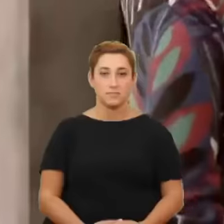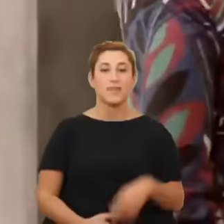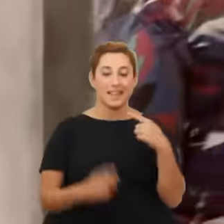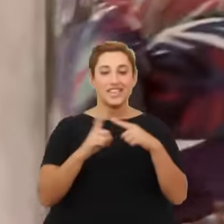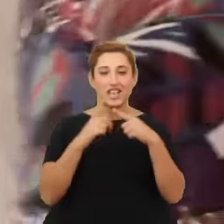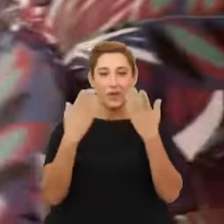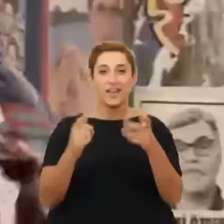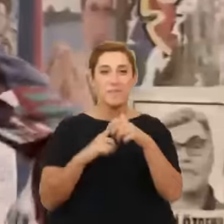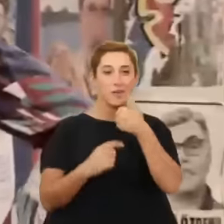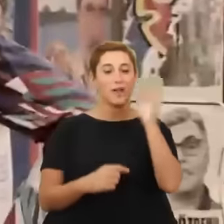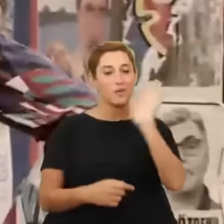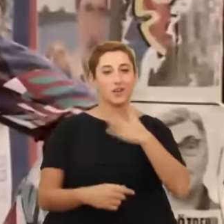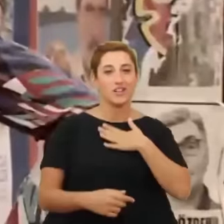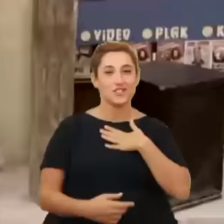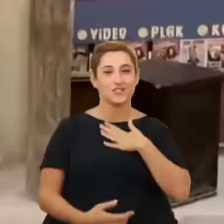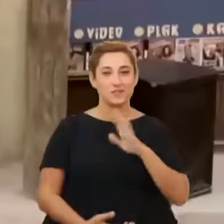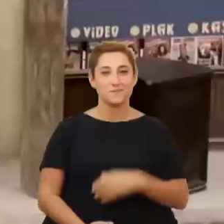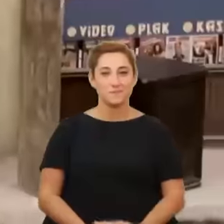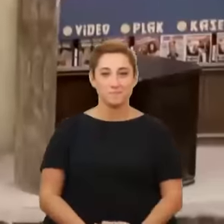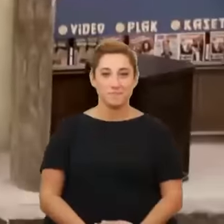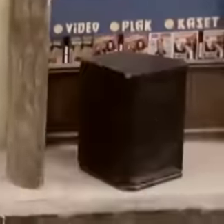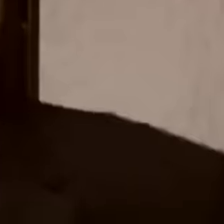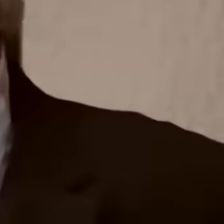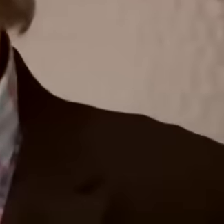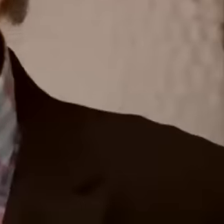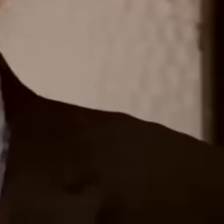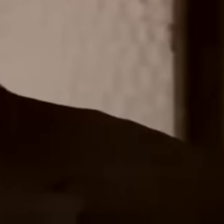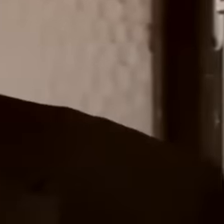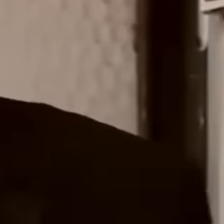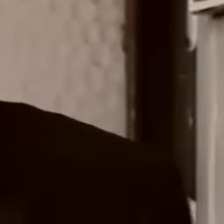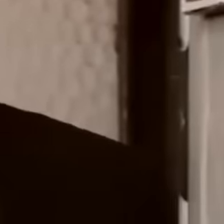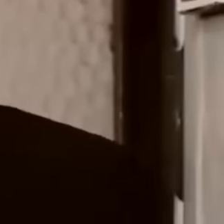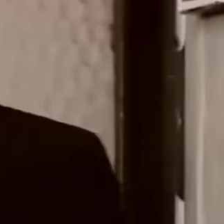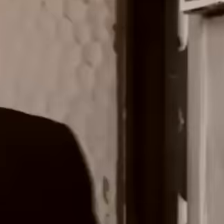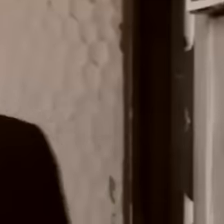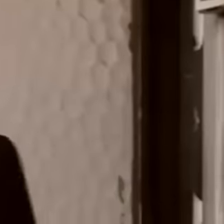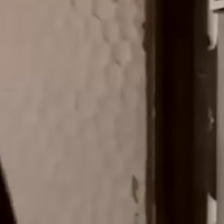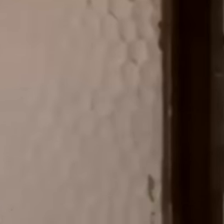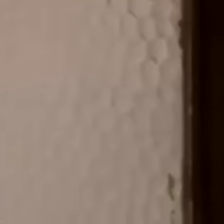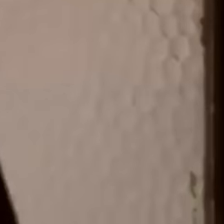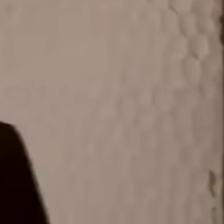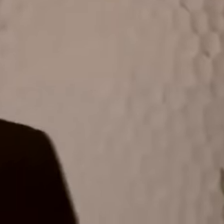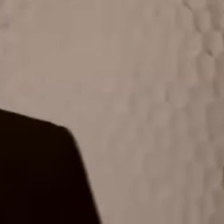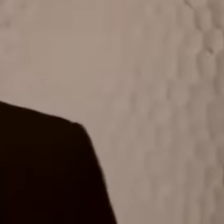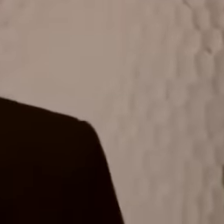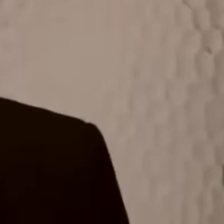Tamam teşekkür ederim. Güle güle canım. Dilek apartmana girerken Fehmi çatık kaşlarla Ergun'a bakıyor.